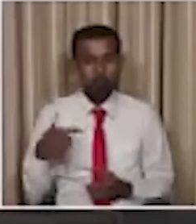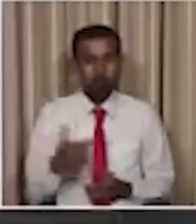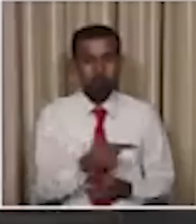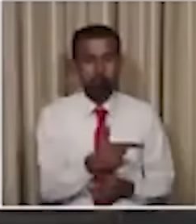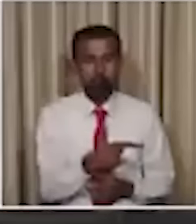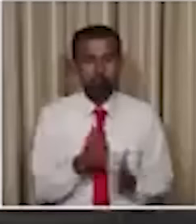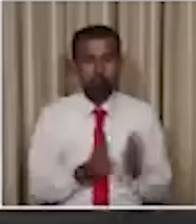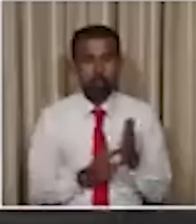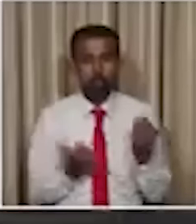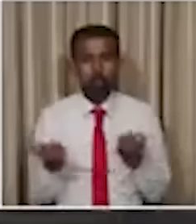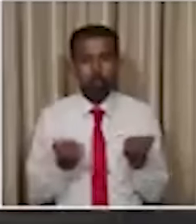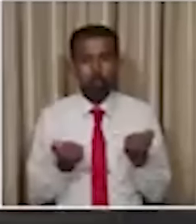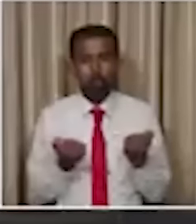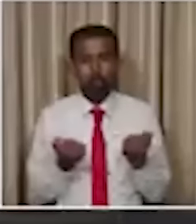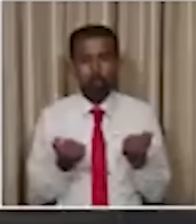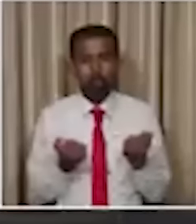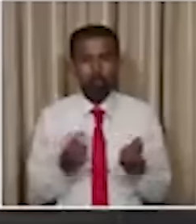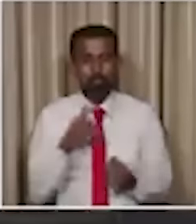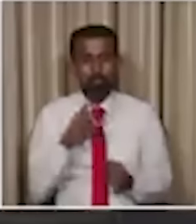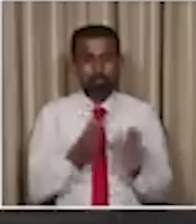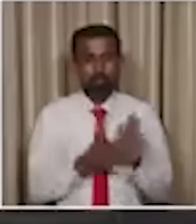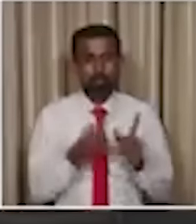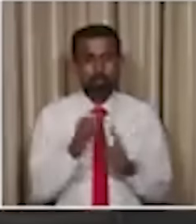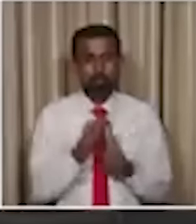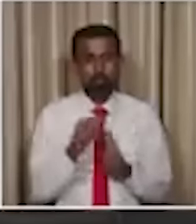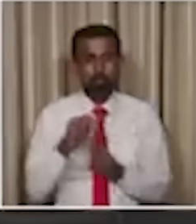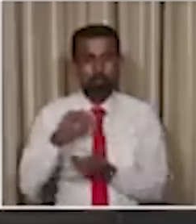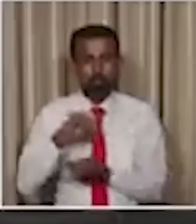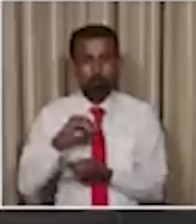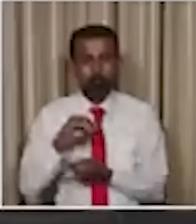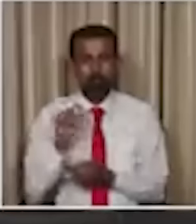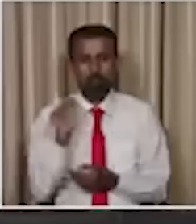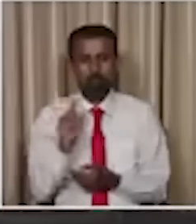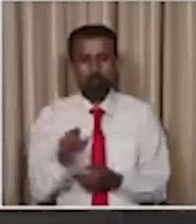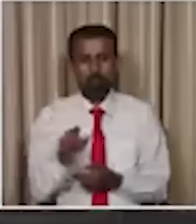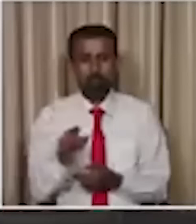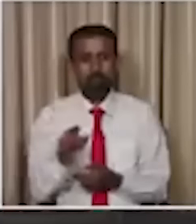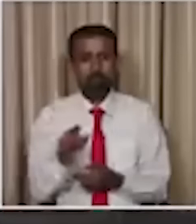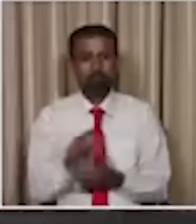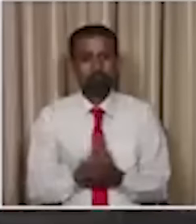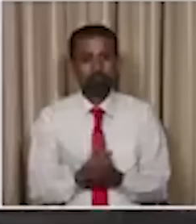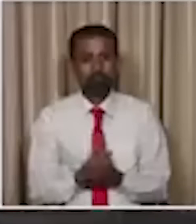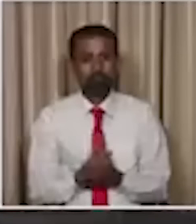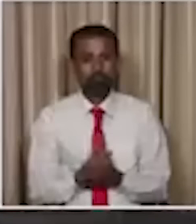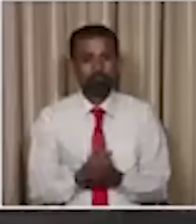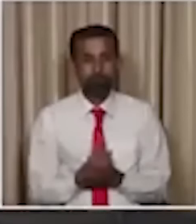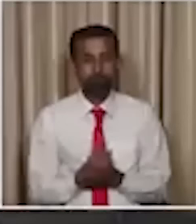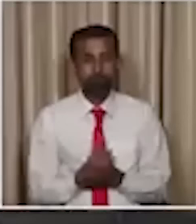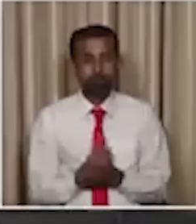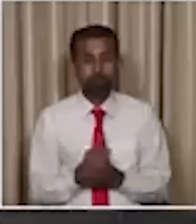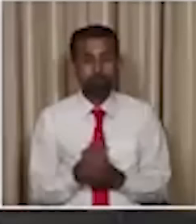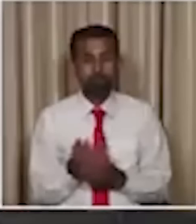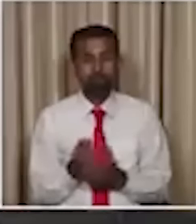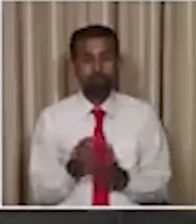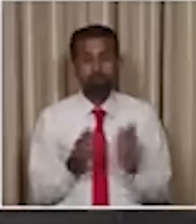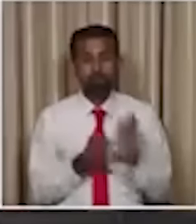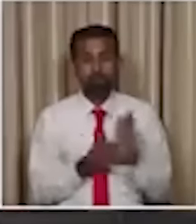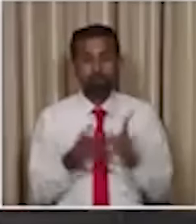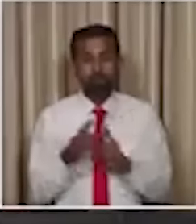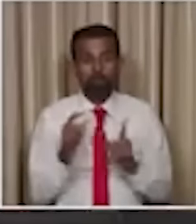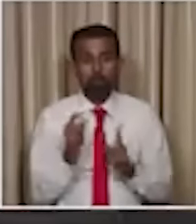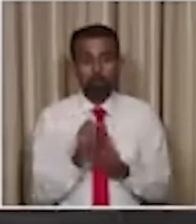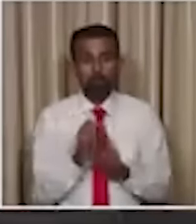ලොරි රථයෙන් CNP එක්ස්ප්‍රස් ප්‍රයිවට් ලිමිටඩ් නැමති ආයතනයේ වාපු ලියාකාරයකු වන NDP